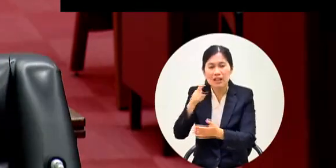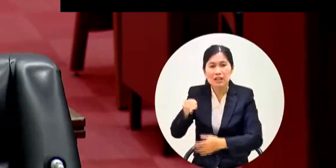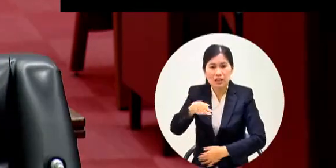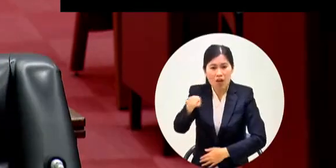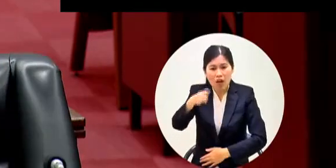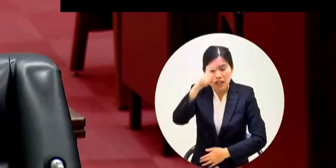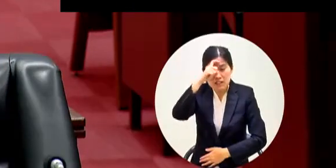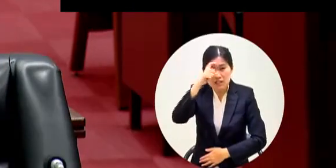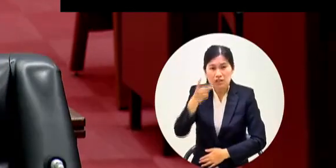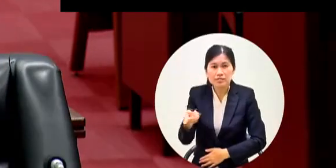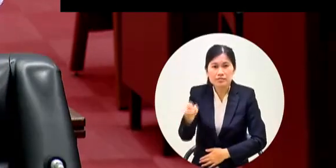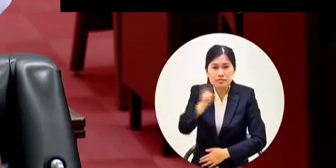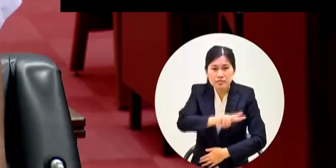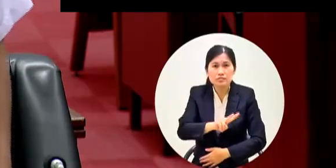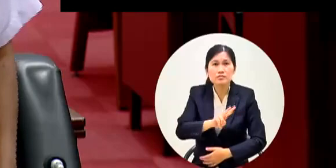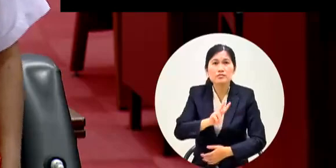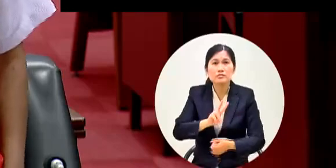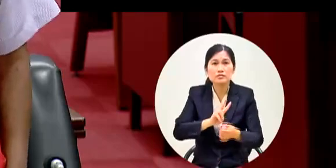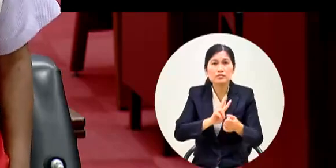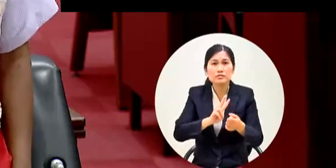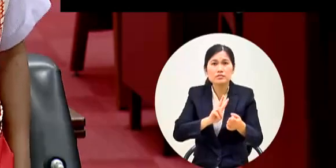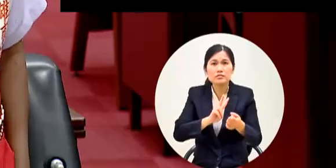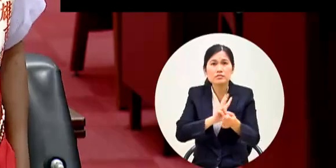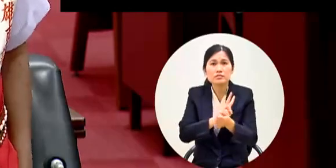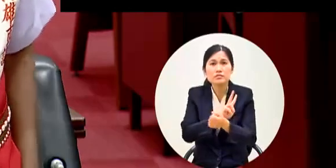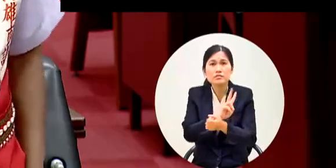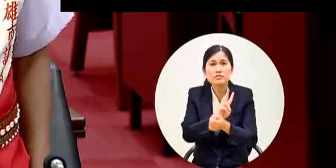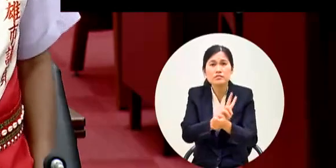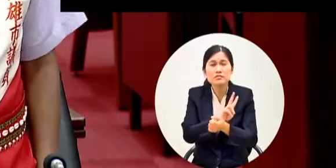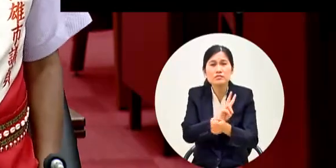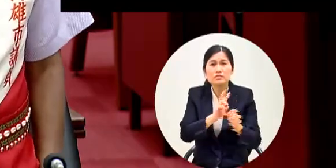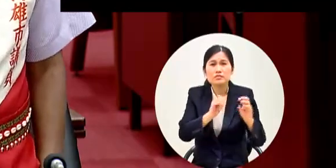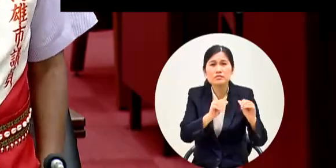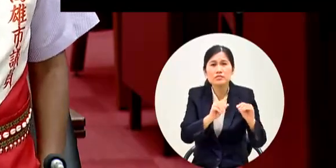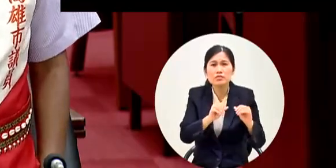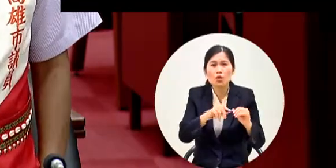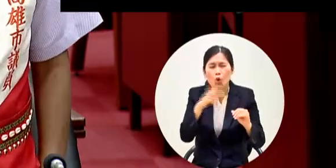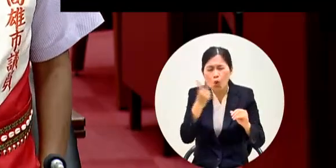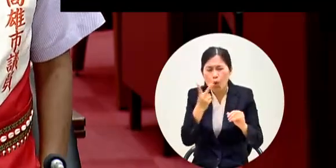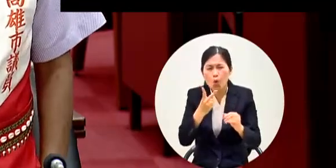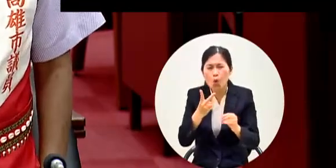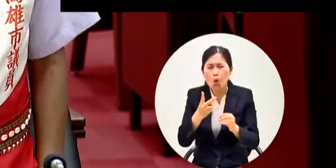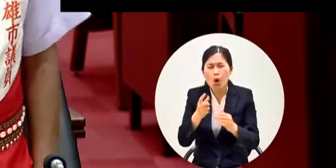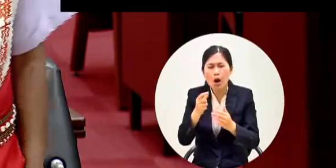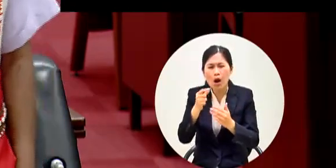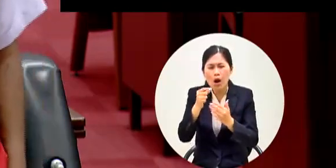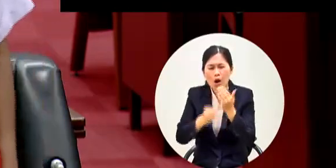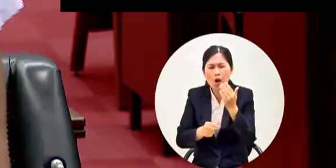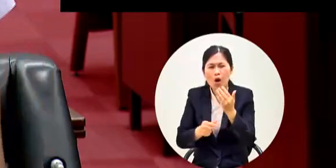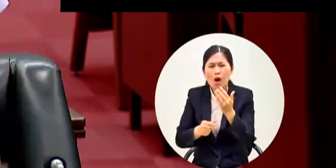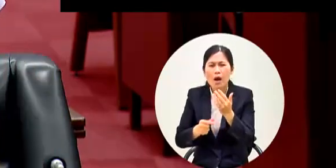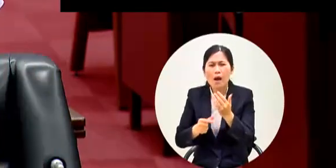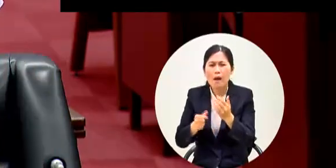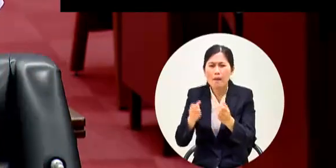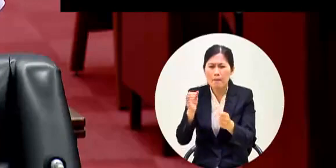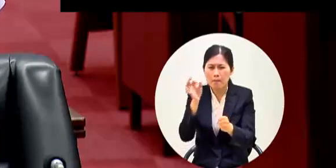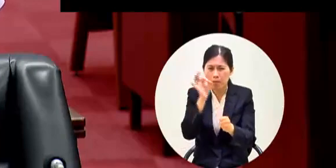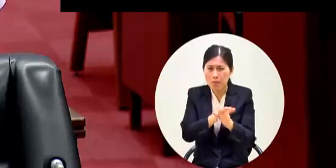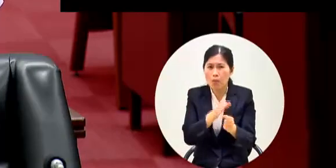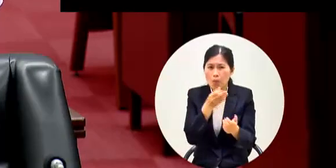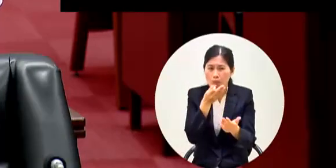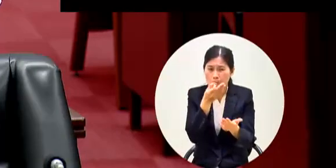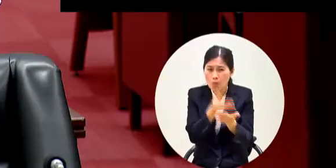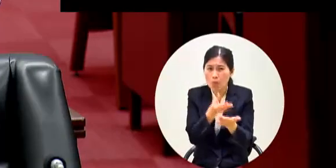上经过多次的灾害，土石流已经无法到达他的农牧用